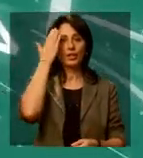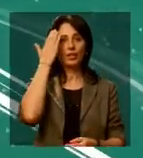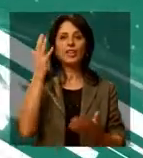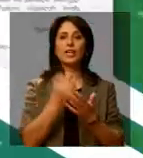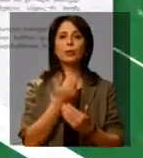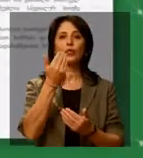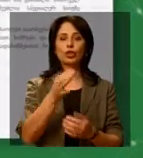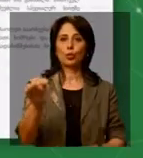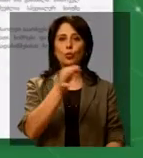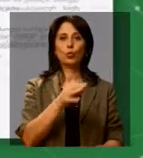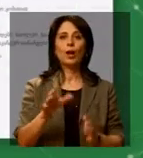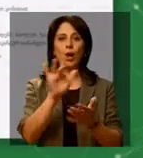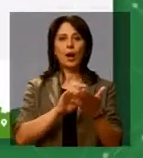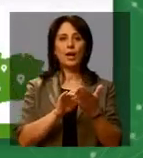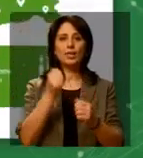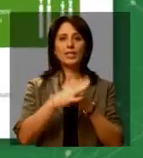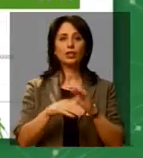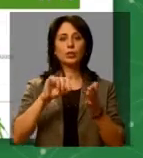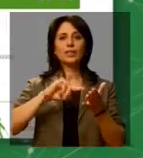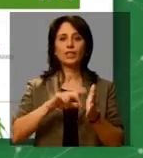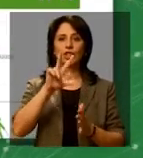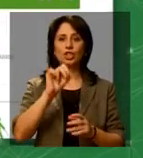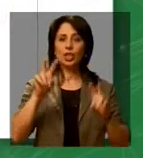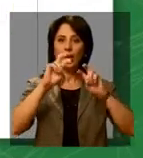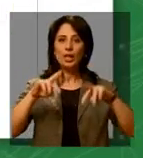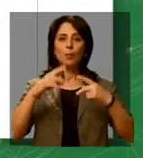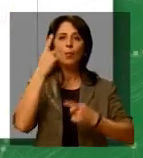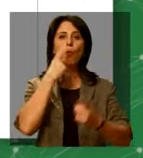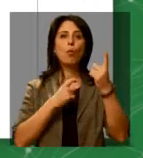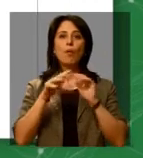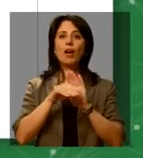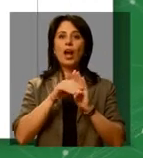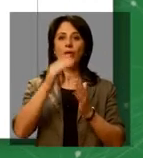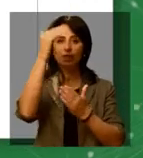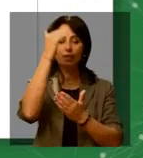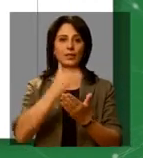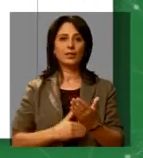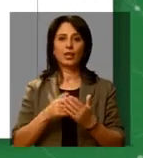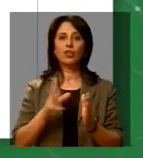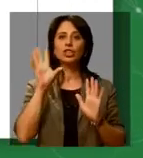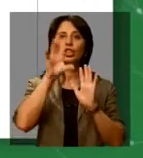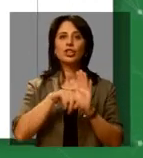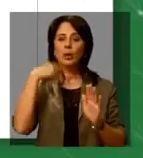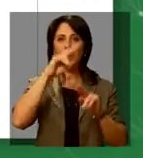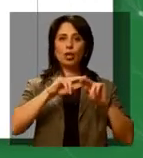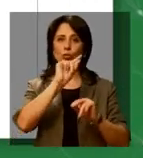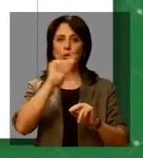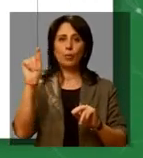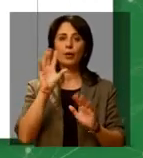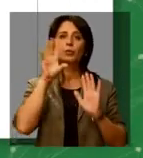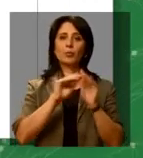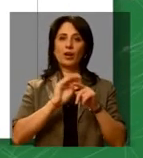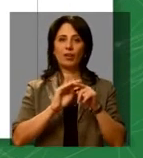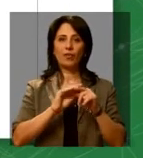Գտիշքո անձը, գտիշքո ընտրատեղ ամասը, այցելիր ցեսկոք էդ ջիս, դու գիր, տվյալները ընտրողների միասնական ծուցակում, մուտքակր իր անձնական համարը և